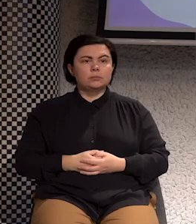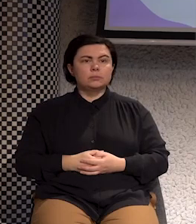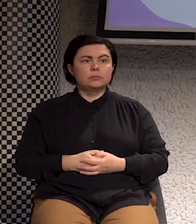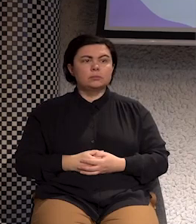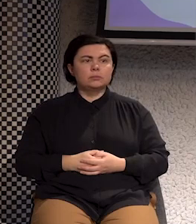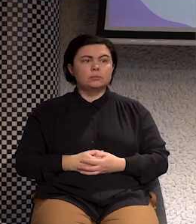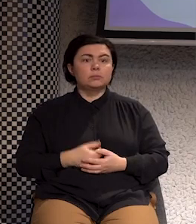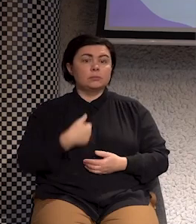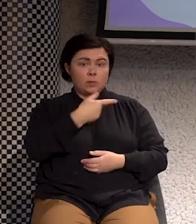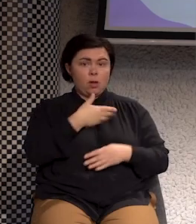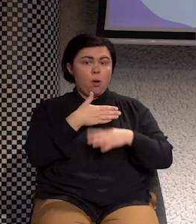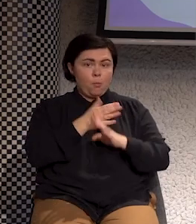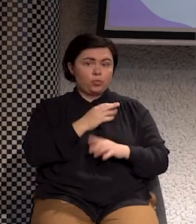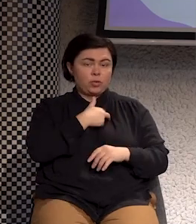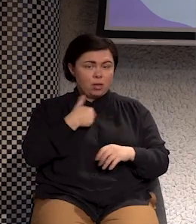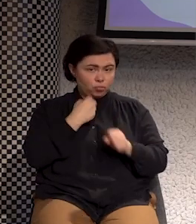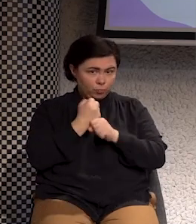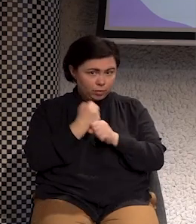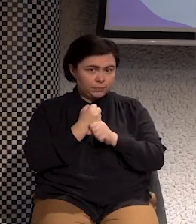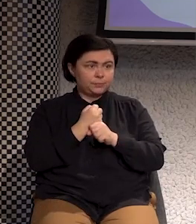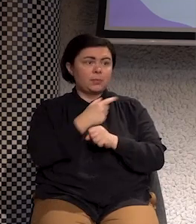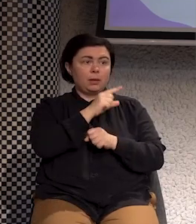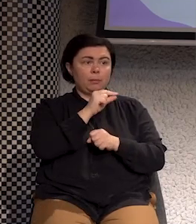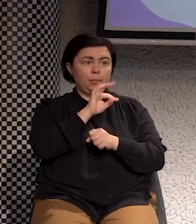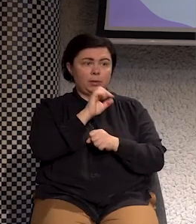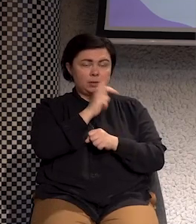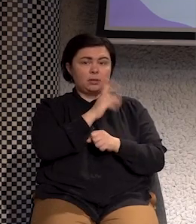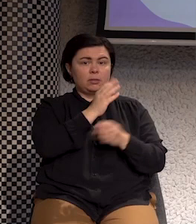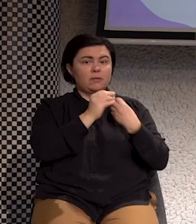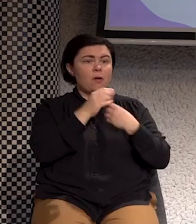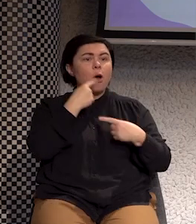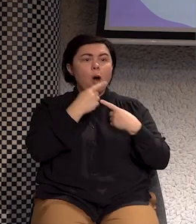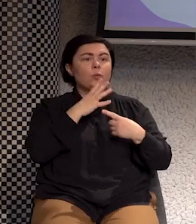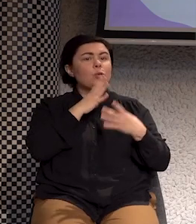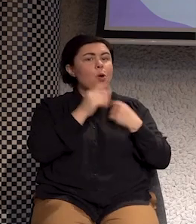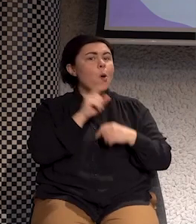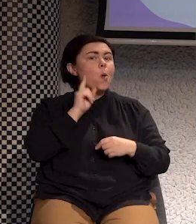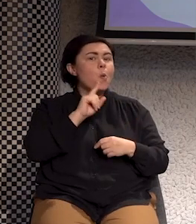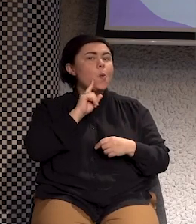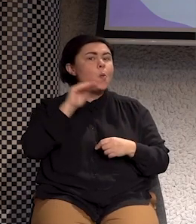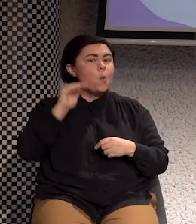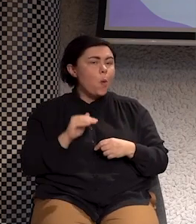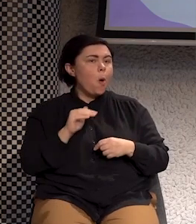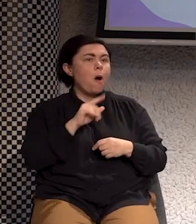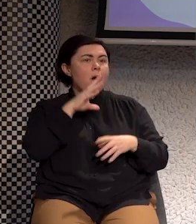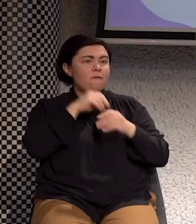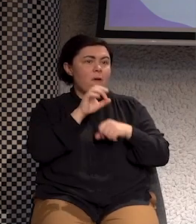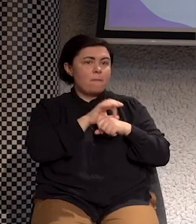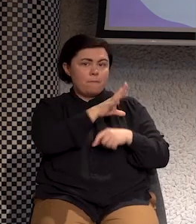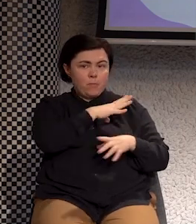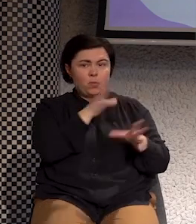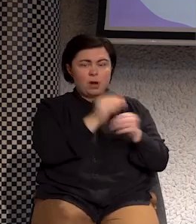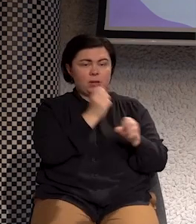To my się tak podzieliliśmy naszą pracą, że Patryk będzie bardziej opowiadał o tym, co się działo z chłopakami, bo w ramach tego projektu